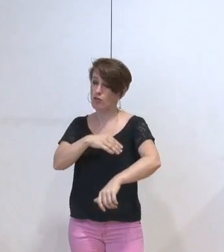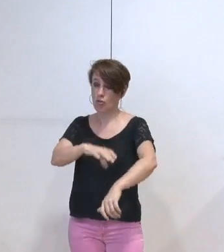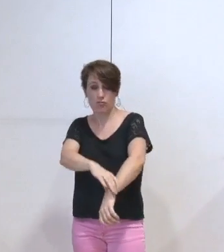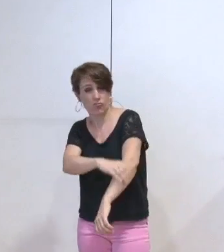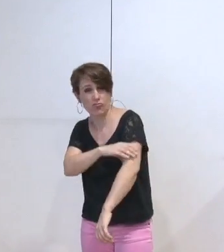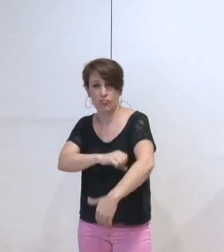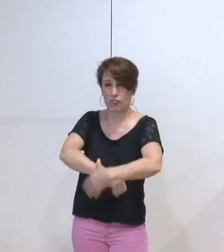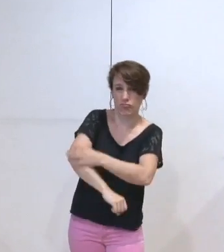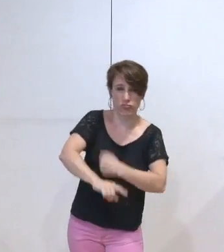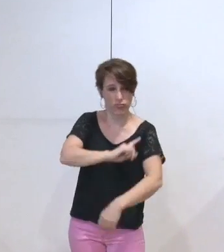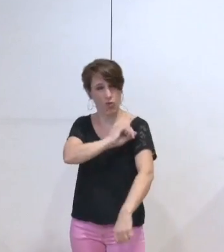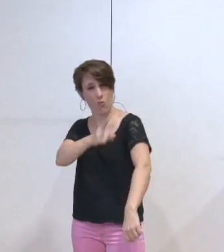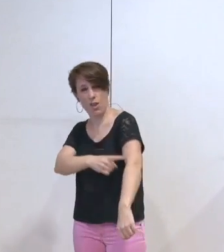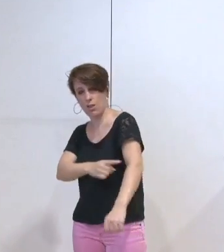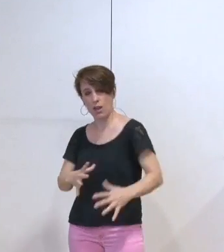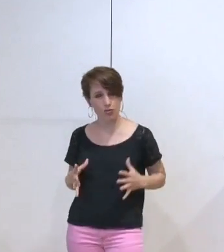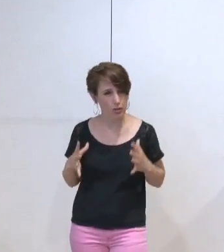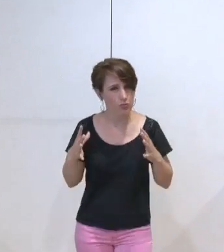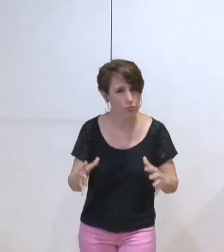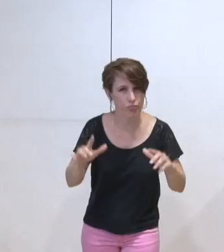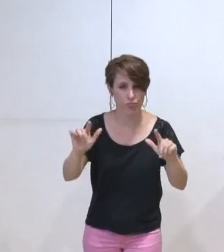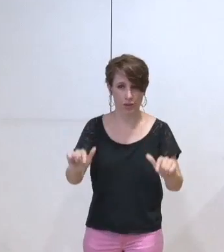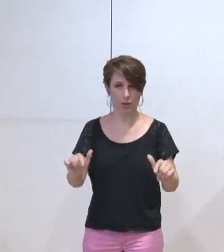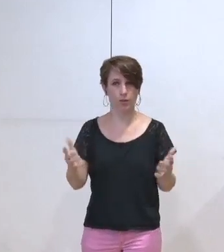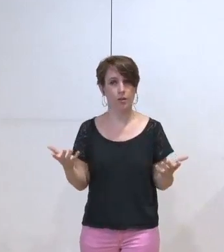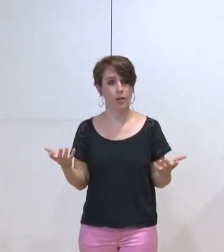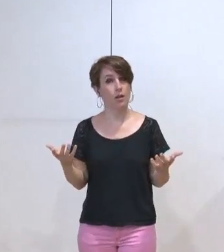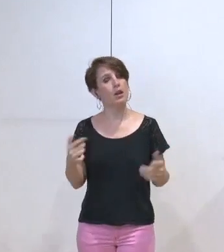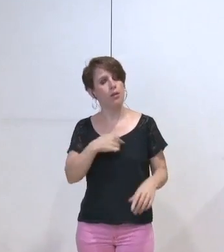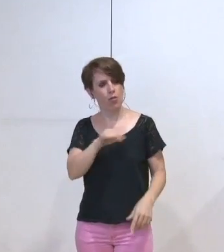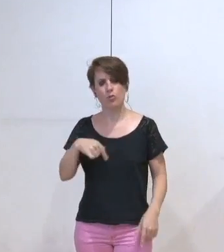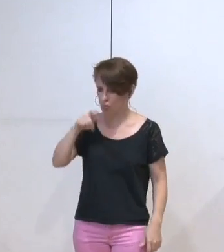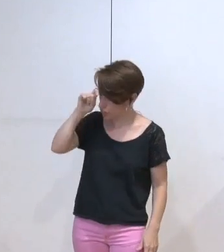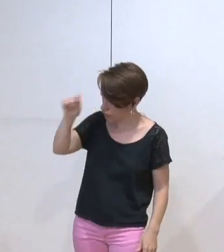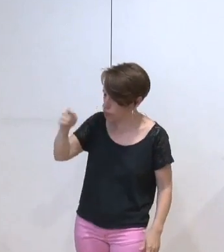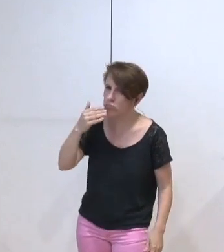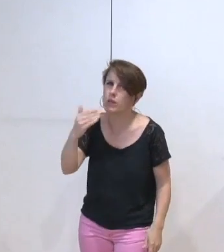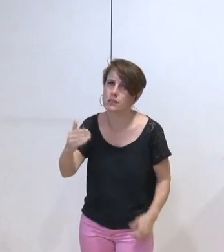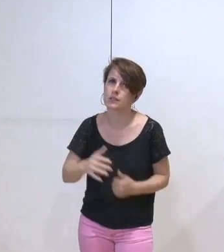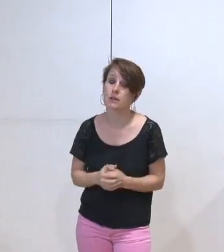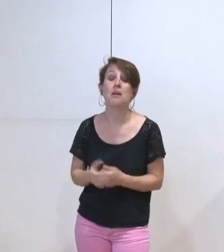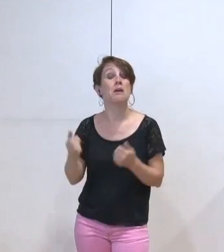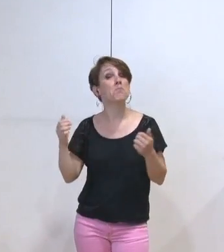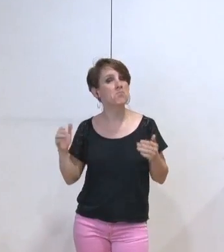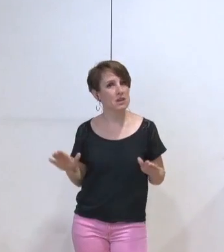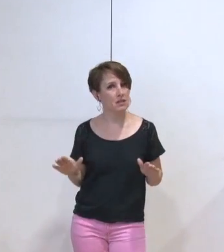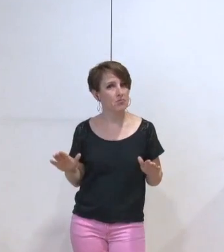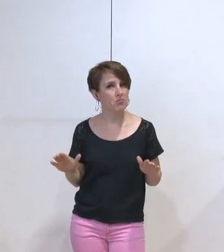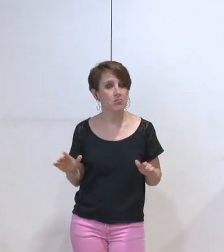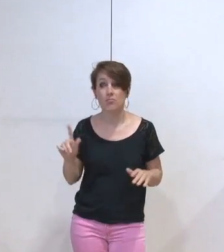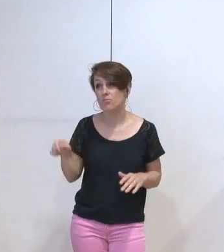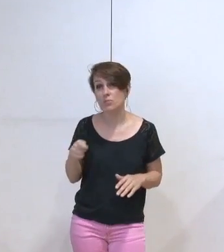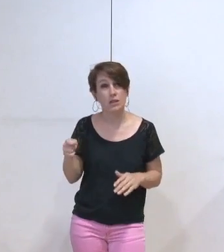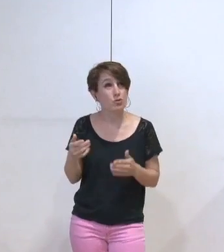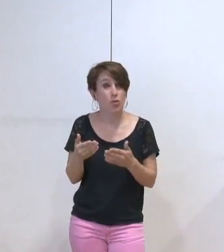ni leur énergie et nous en ne ménageant pas leur énergie et nous tenons à les en remercier néanmoins à l'impossible